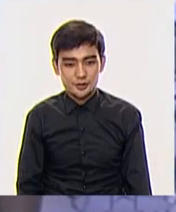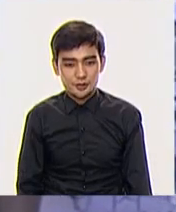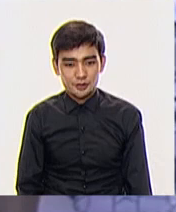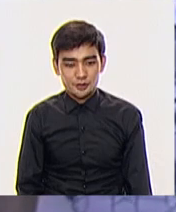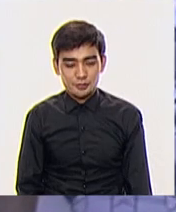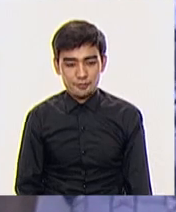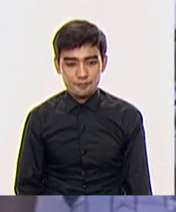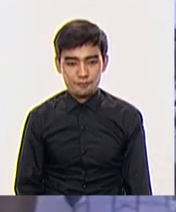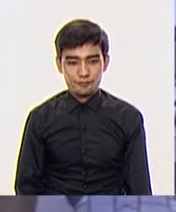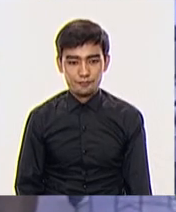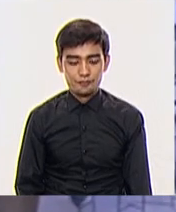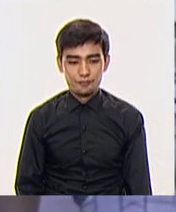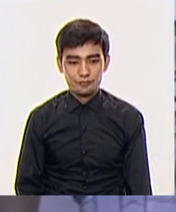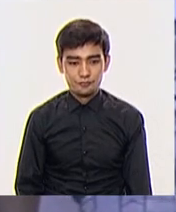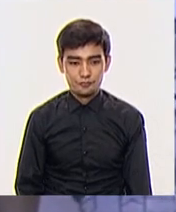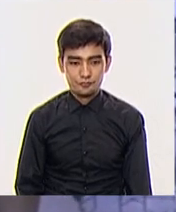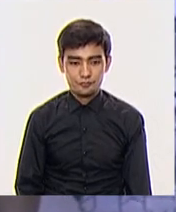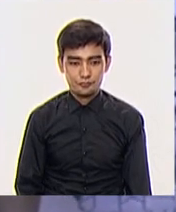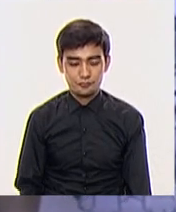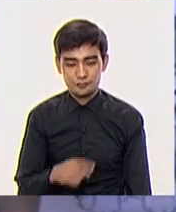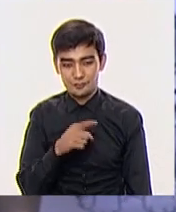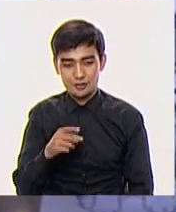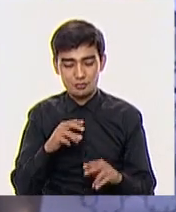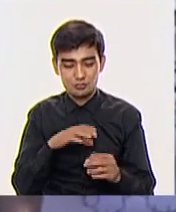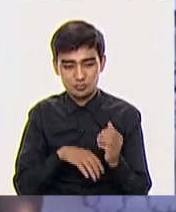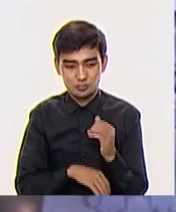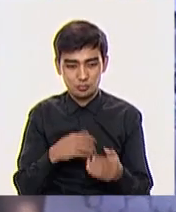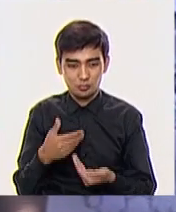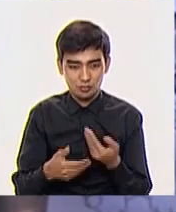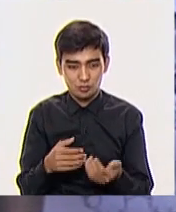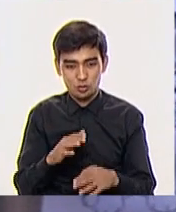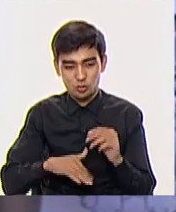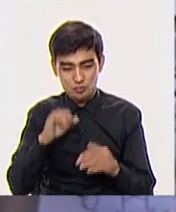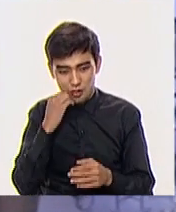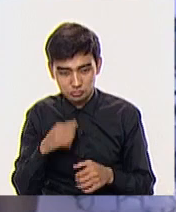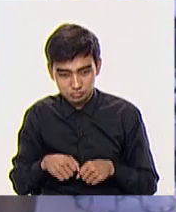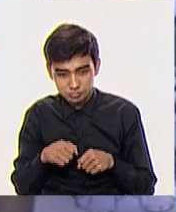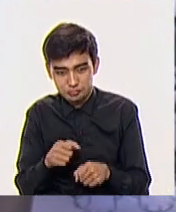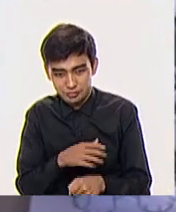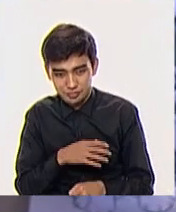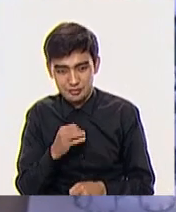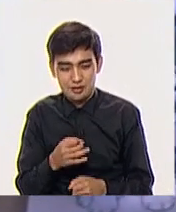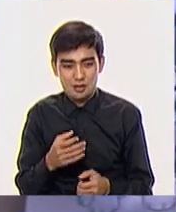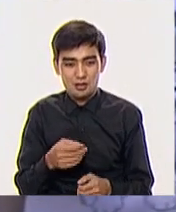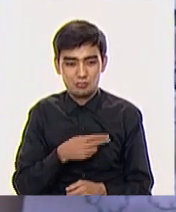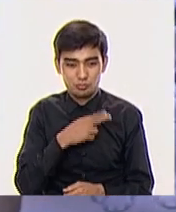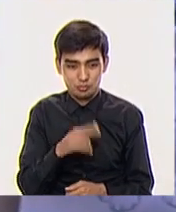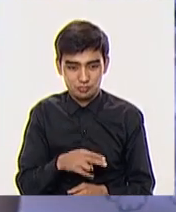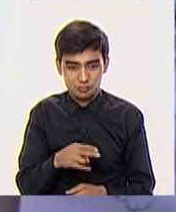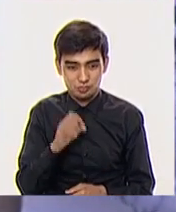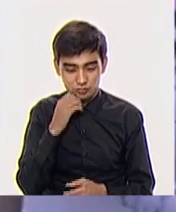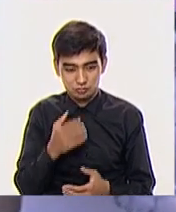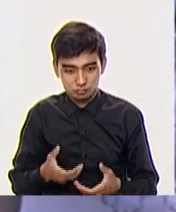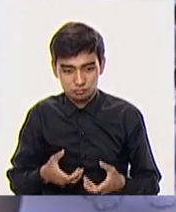Скоро доезжает вот до сюда даже, элементарно взять. Они потом на руках бабушек носят, выносят. Мертвых. Уже